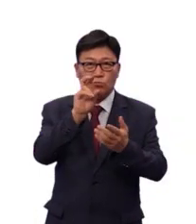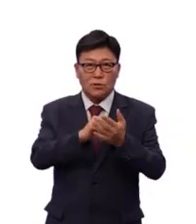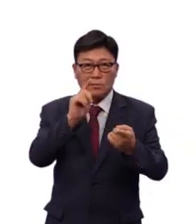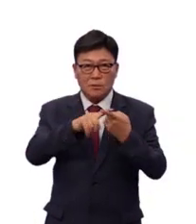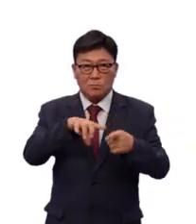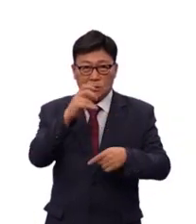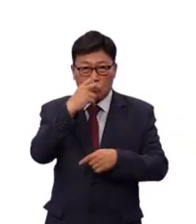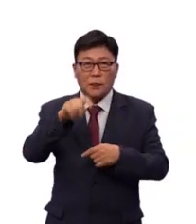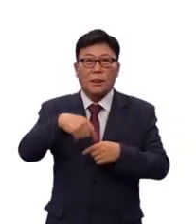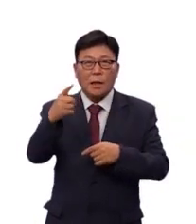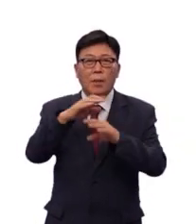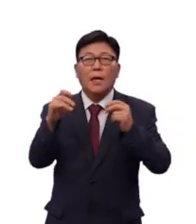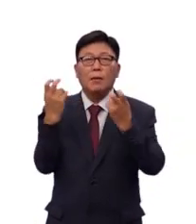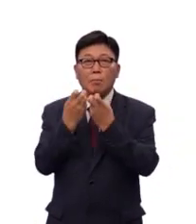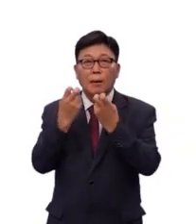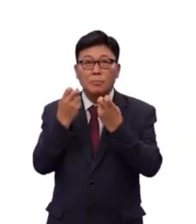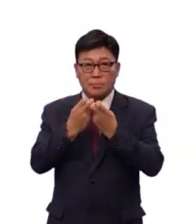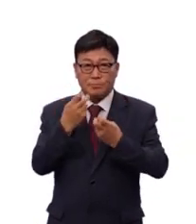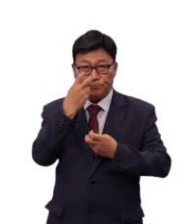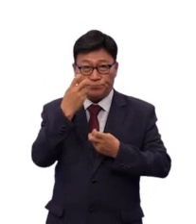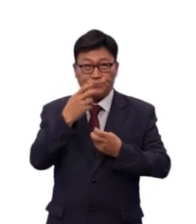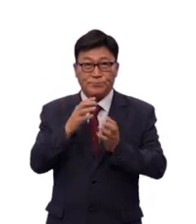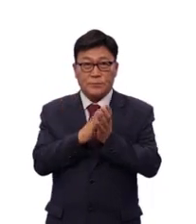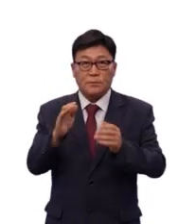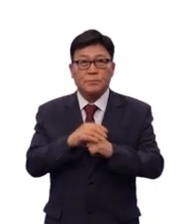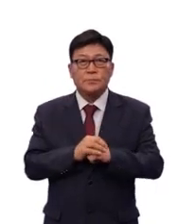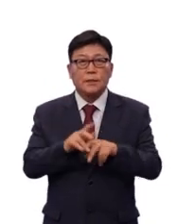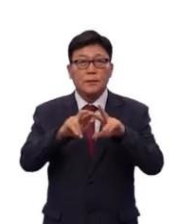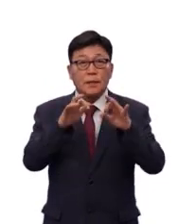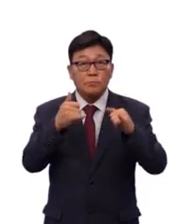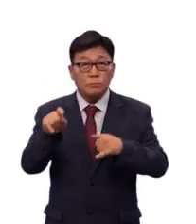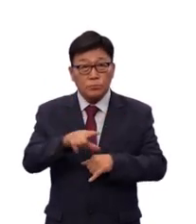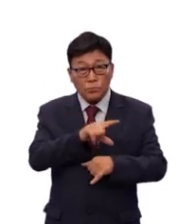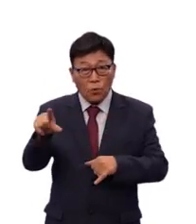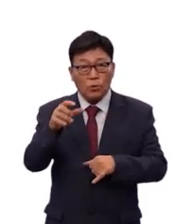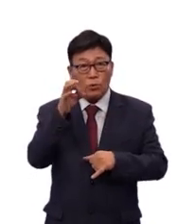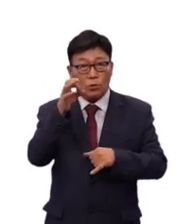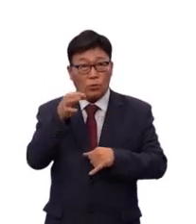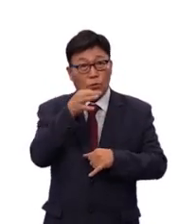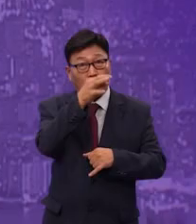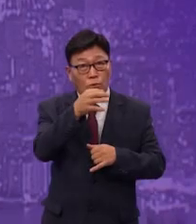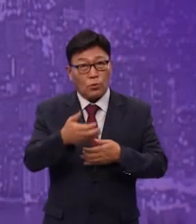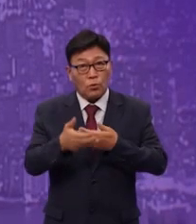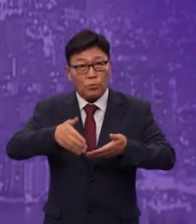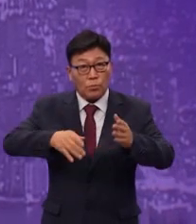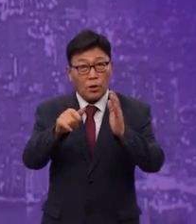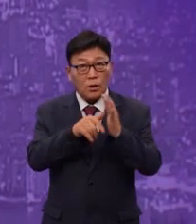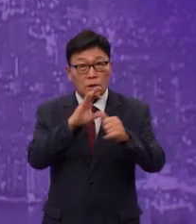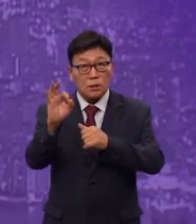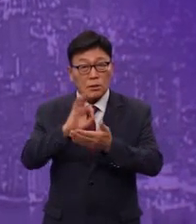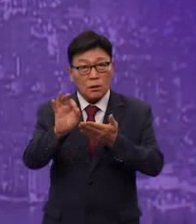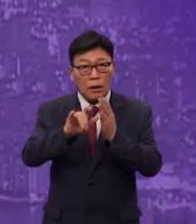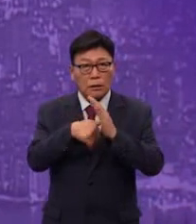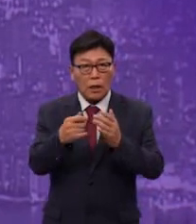먼저 현황 및 문제점을 살펴보고 다음으로 해결 방안을 살펴보도록 하겠습니다.